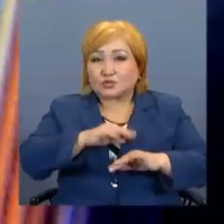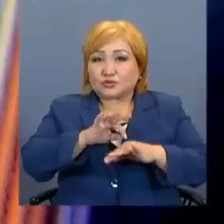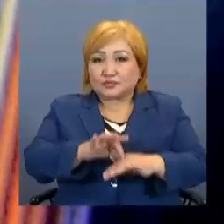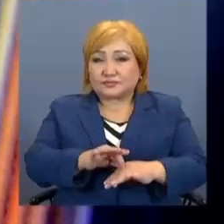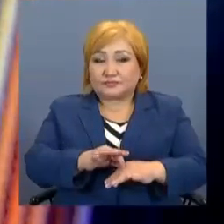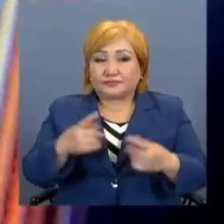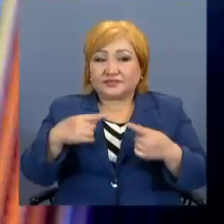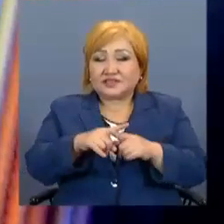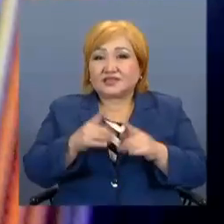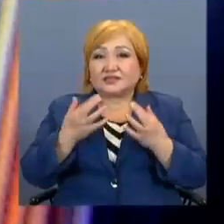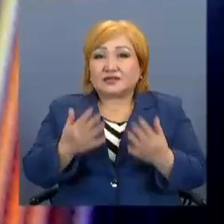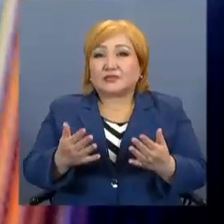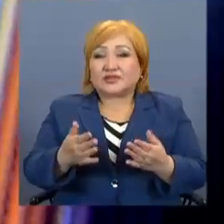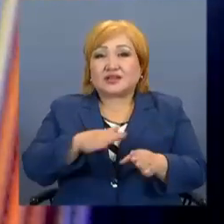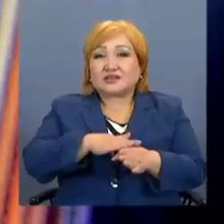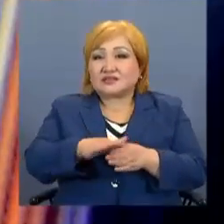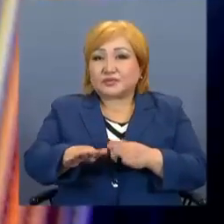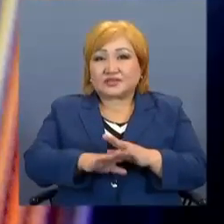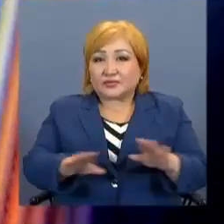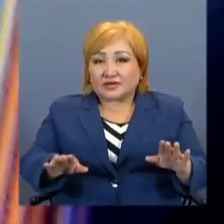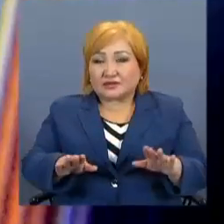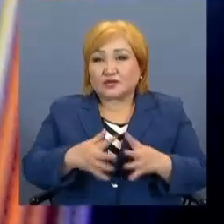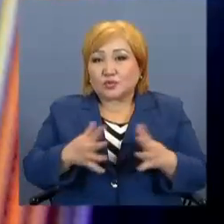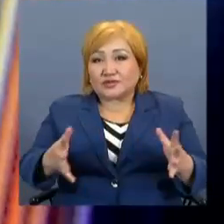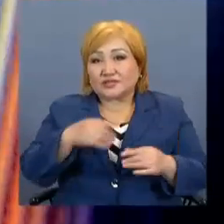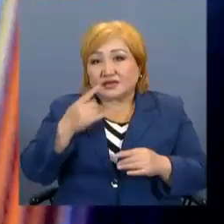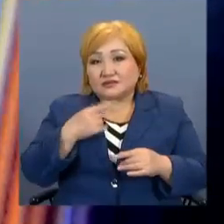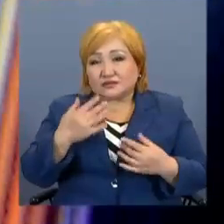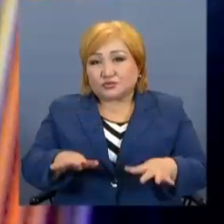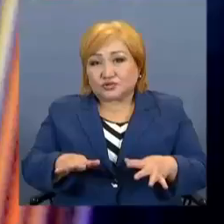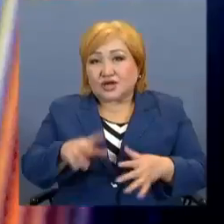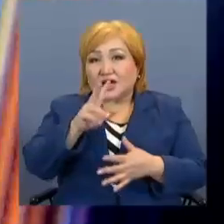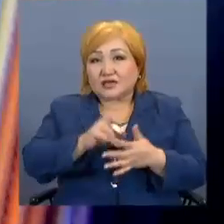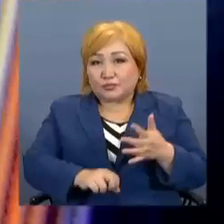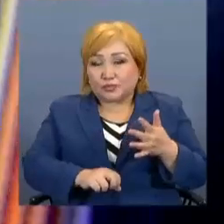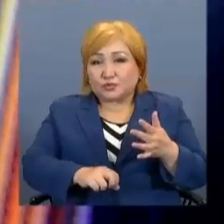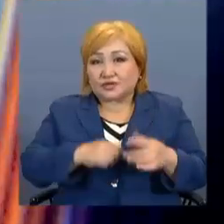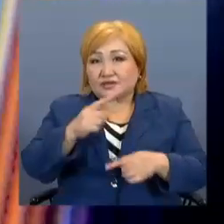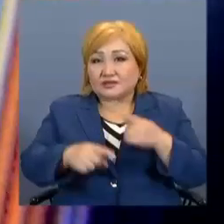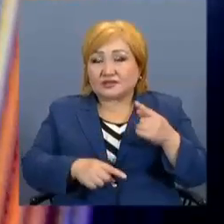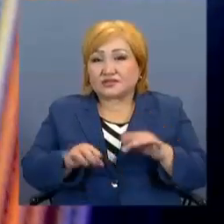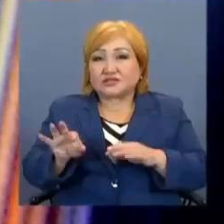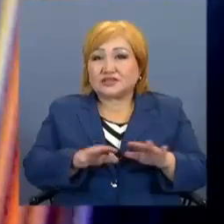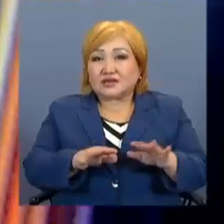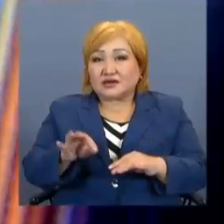талаптарды пысқырмағандарға көбінесе жаңағы айттыңыз, айыппұл арқылы шара қолданамыз деп.